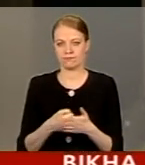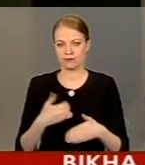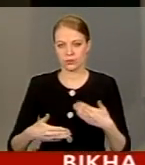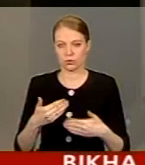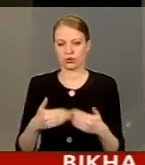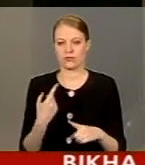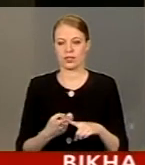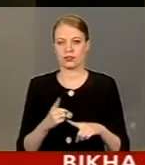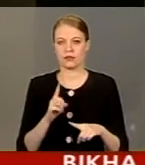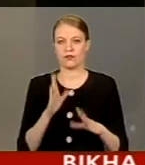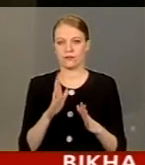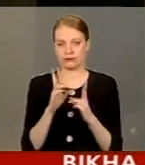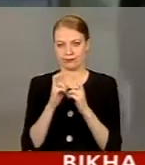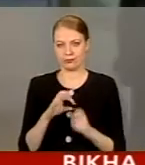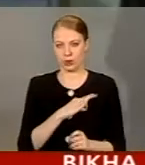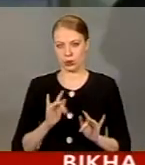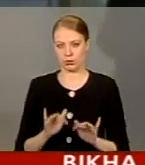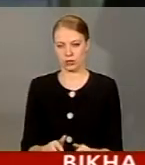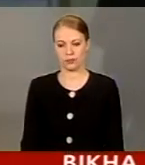просуватись у розслідуванні.